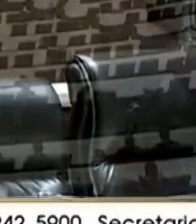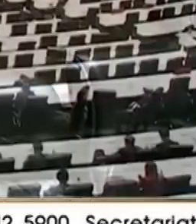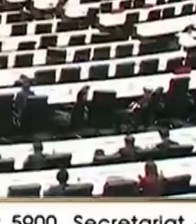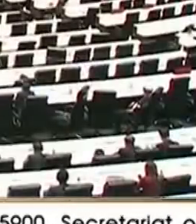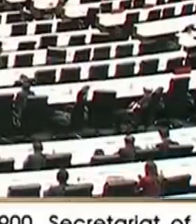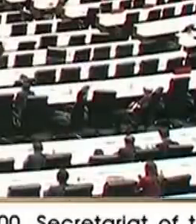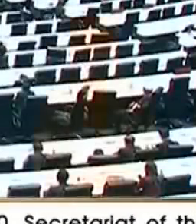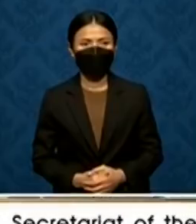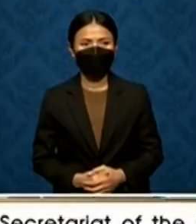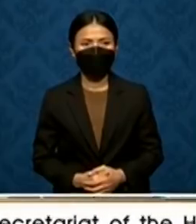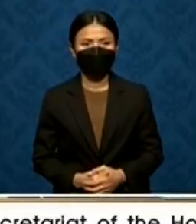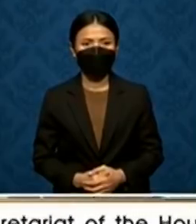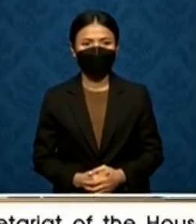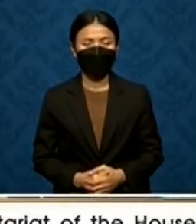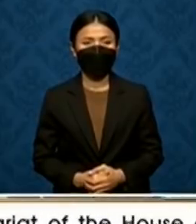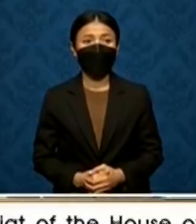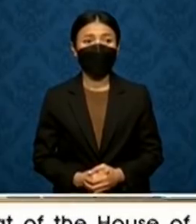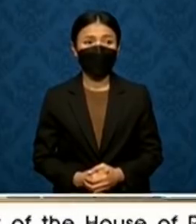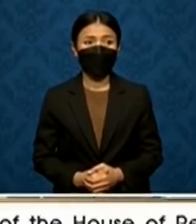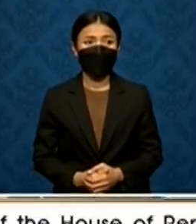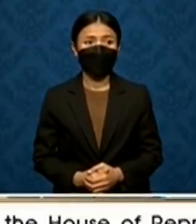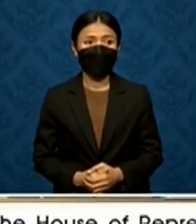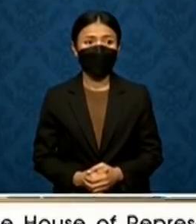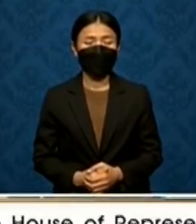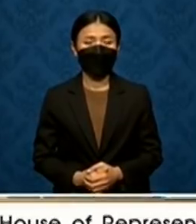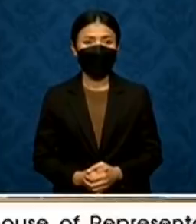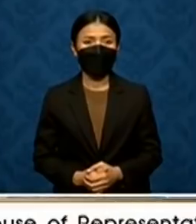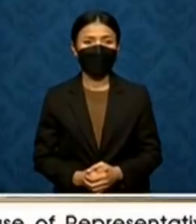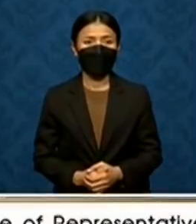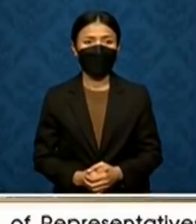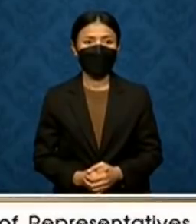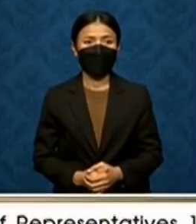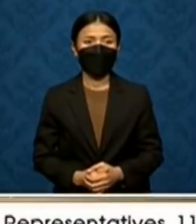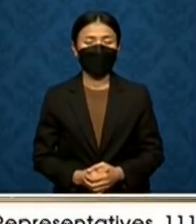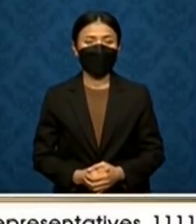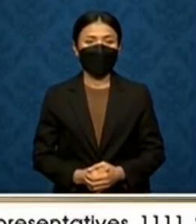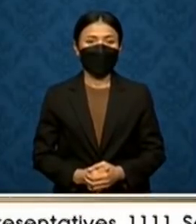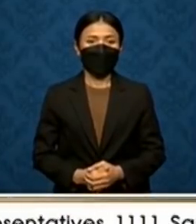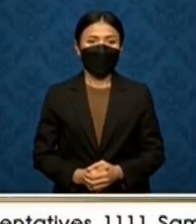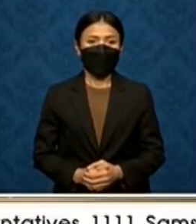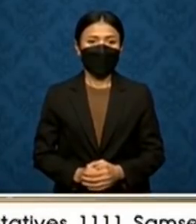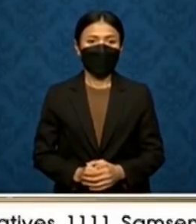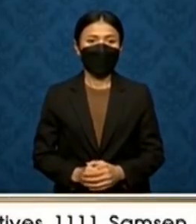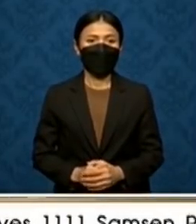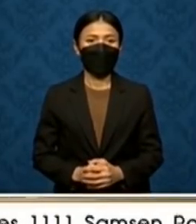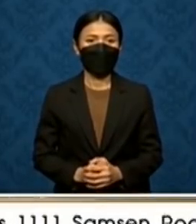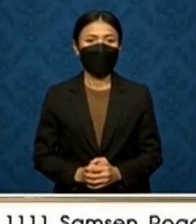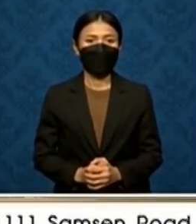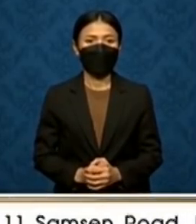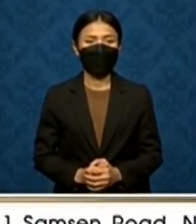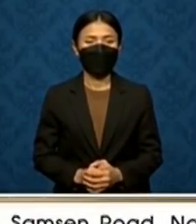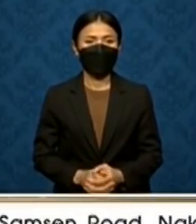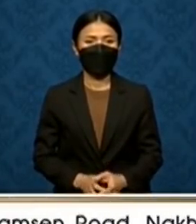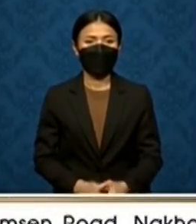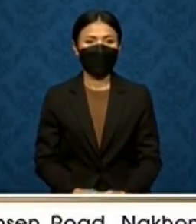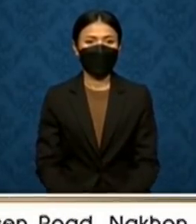ึ่ งมันเห็นได้ชัดว่ากลไกในการขับเคลื่อนประเทศของรัฐบาลพลเอกประยุทธ์เนี่ยมันหมดไปแล้วนะครับเพราะฉะ